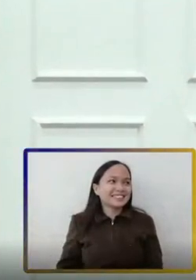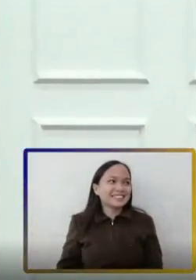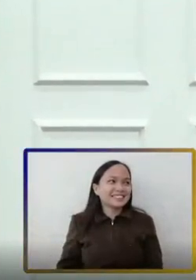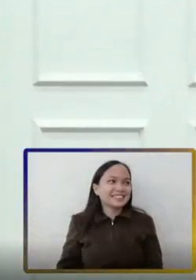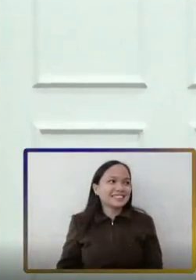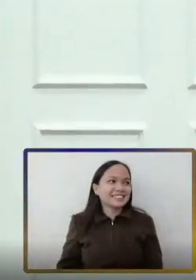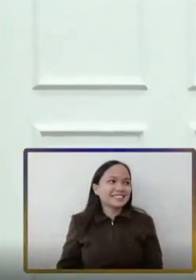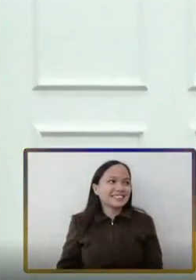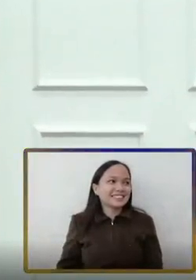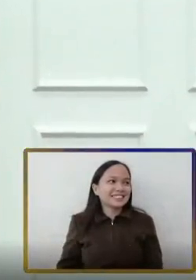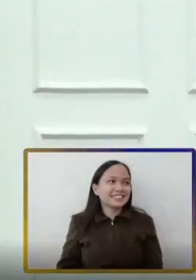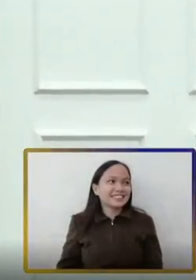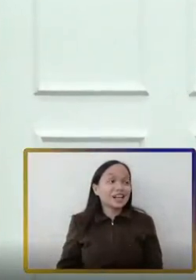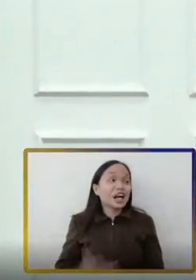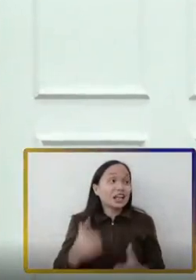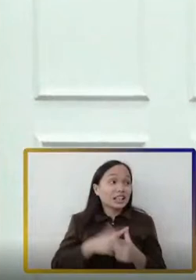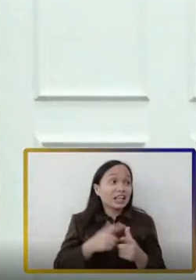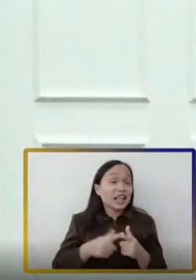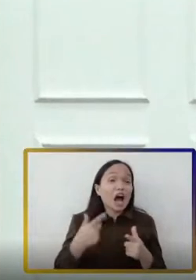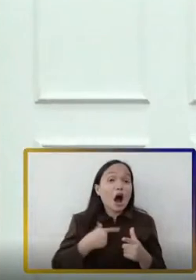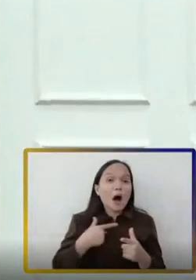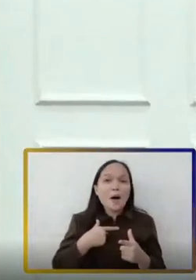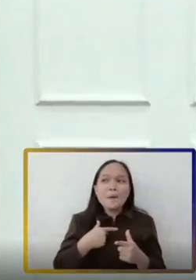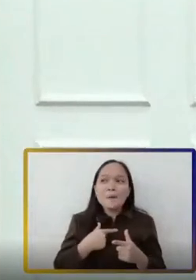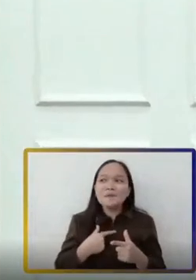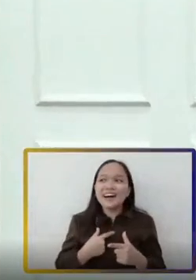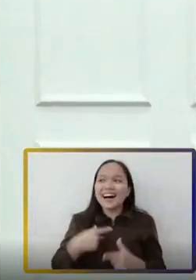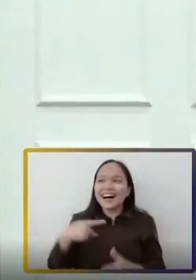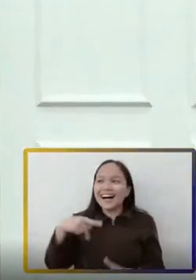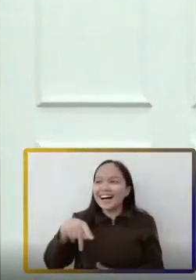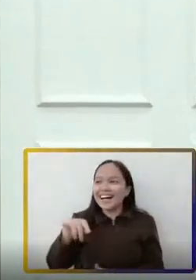Binabad sa Pepsi na talbos ng kamote.